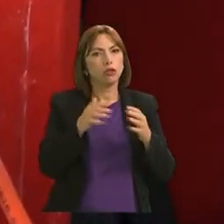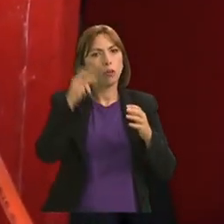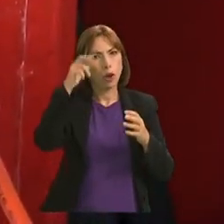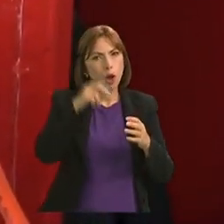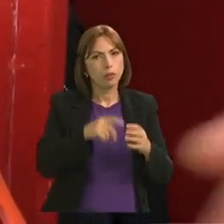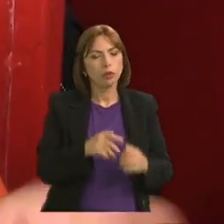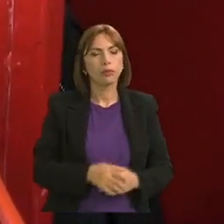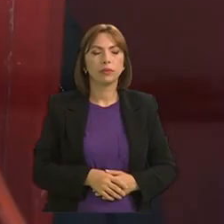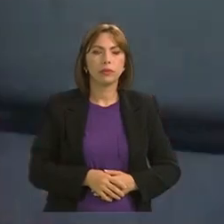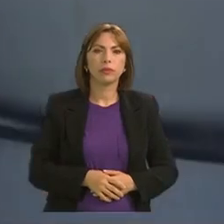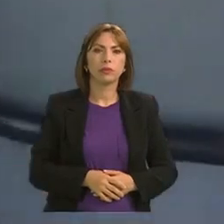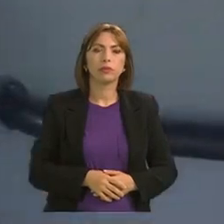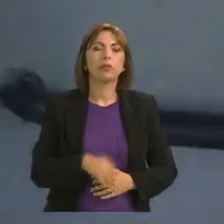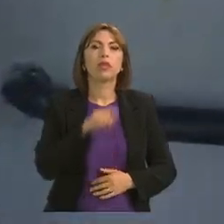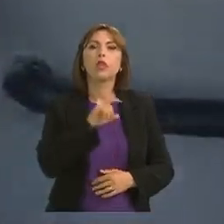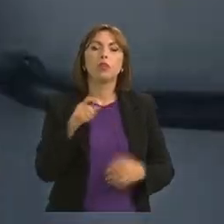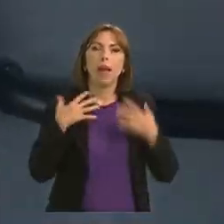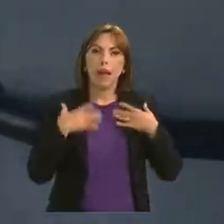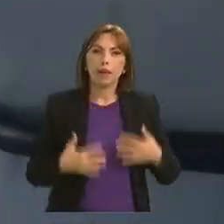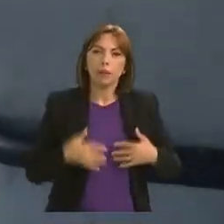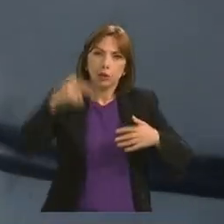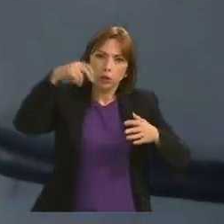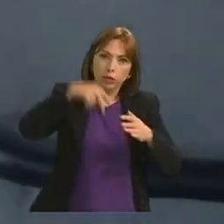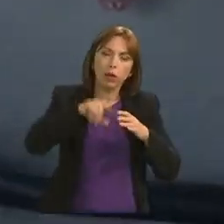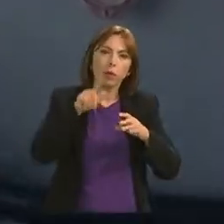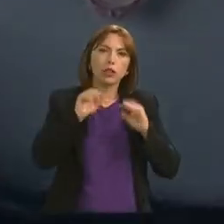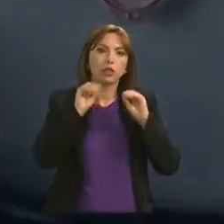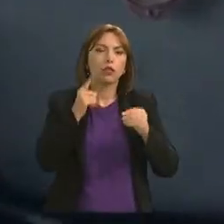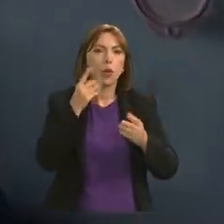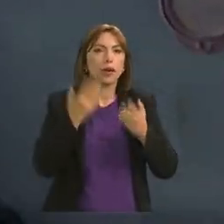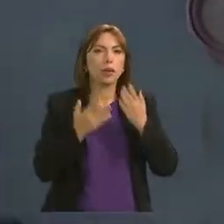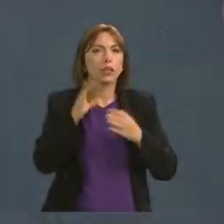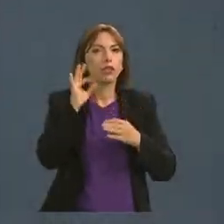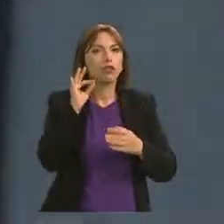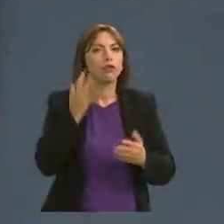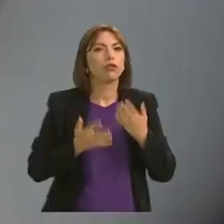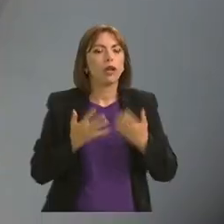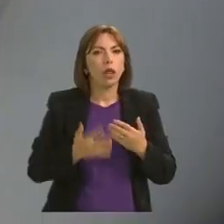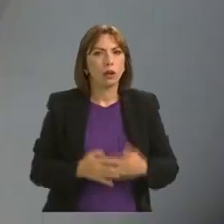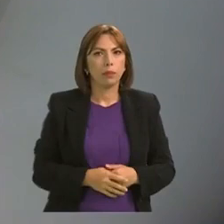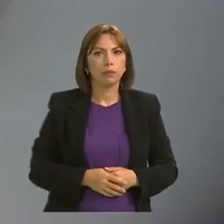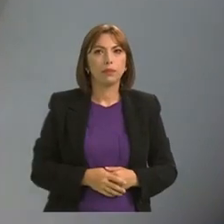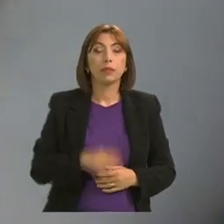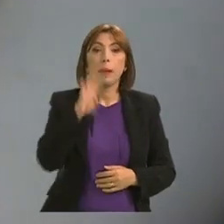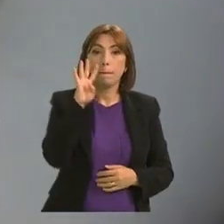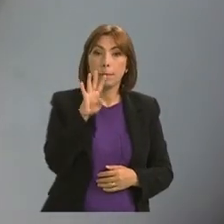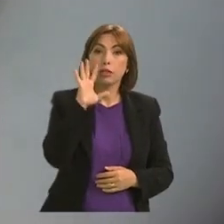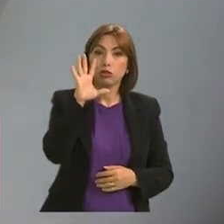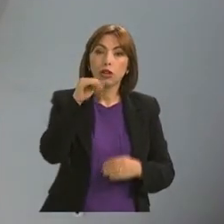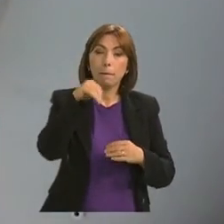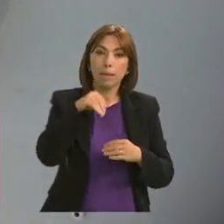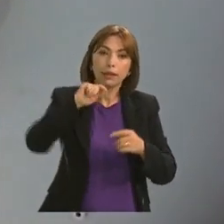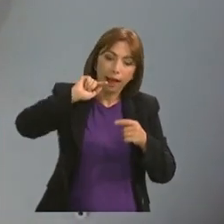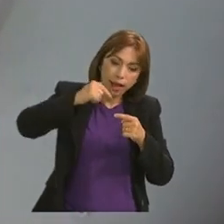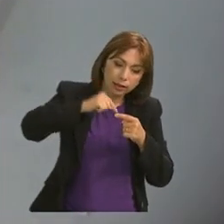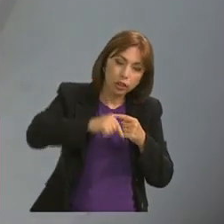10 meters. Numai echipamentul de scufundare poate ajunge la o greutate de 50 de kilograme. La 45 de metri